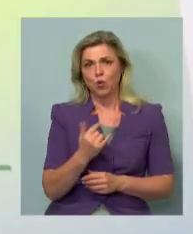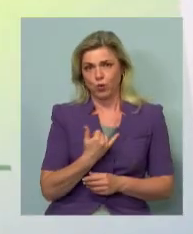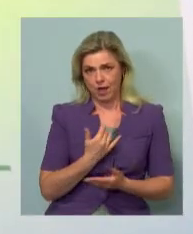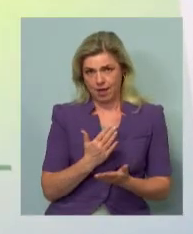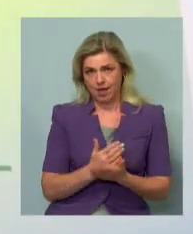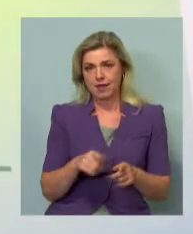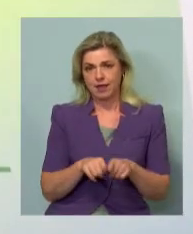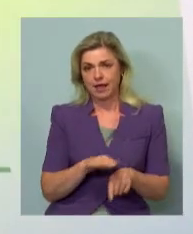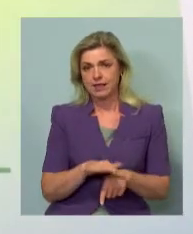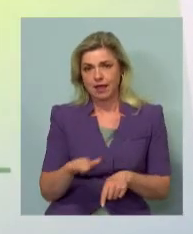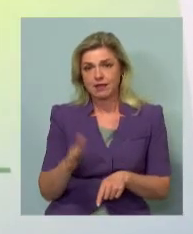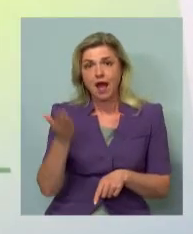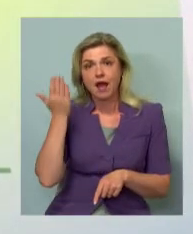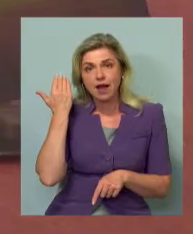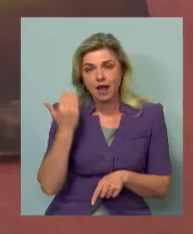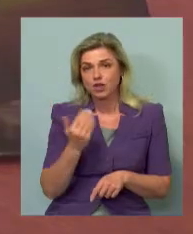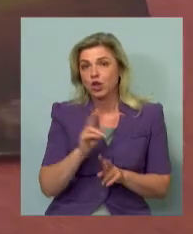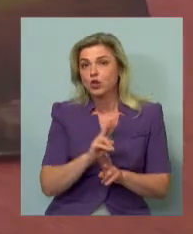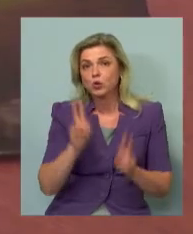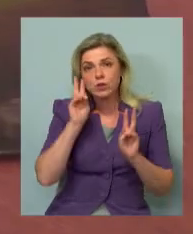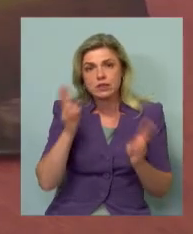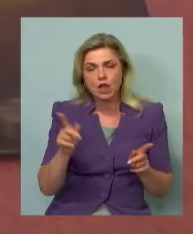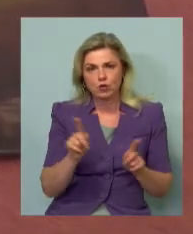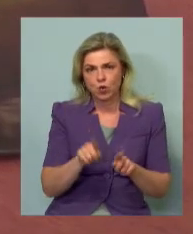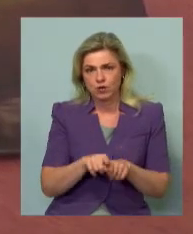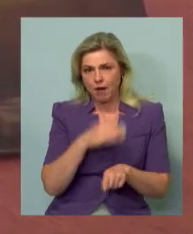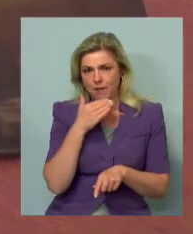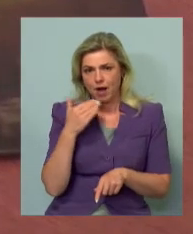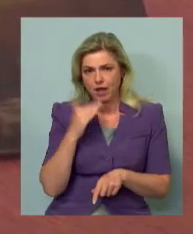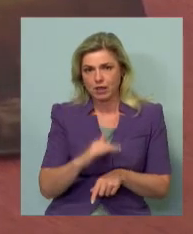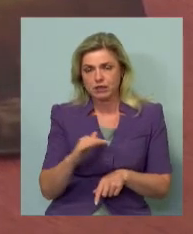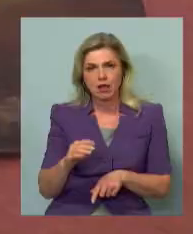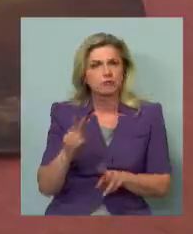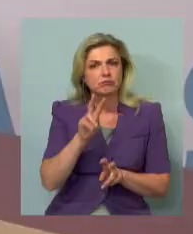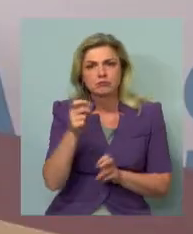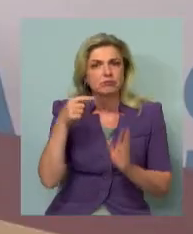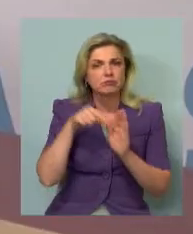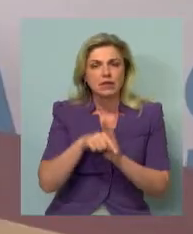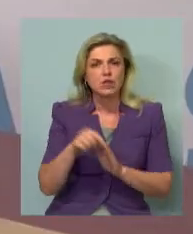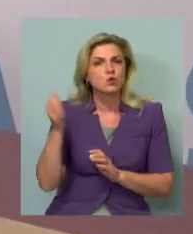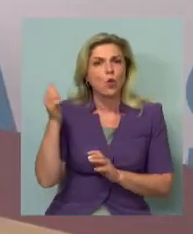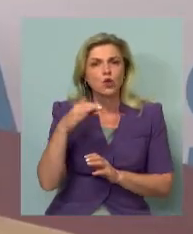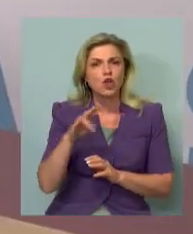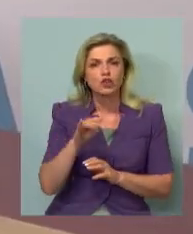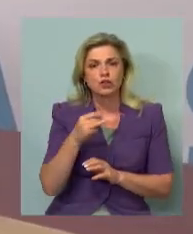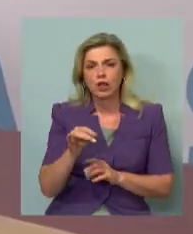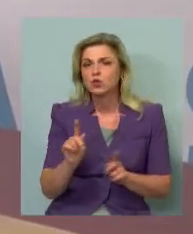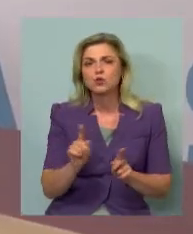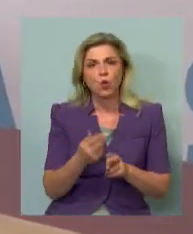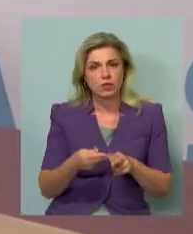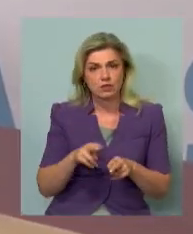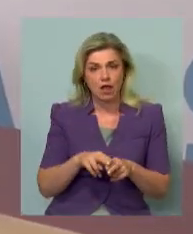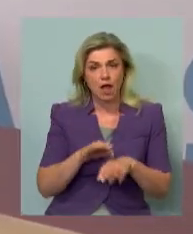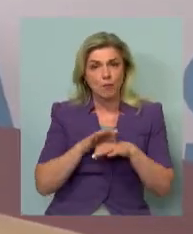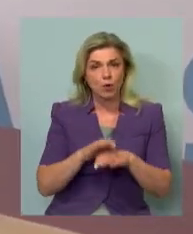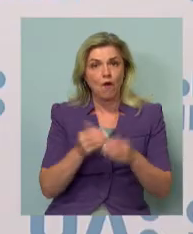раніше ніхто не знав, що їх така кількість і що взагалі означає сонячний, що це за синдром. Проводячи цю виставку, ми